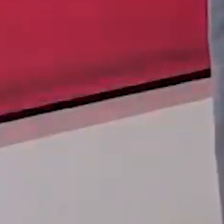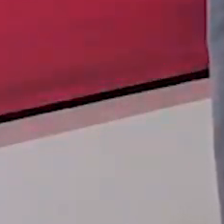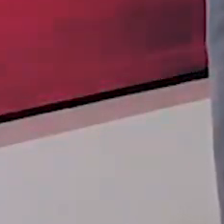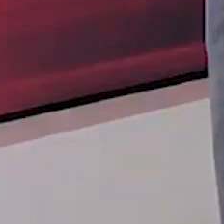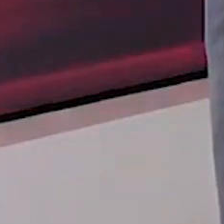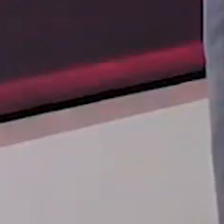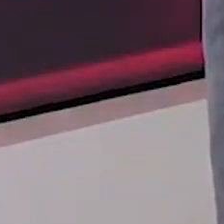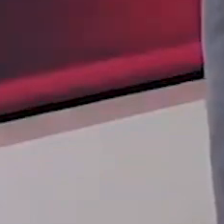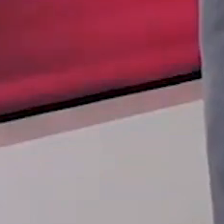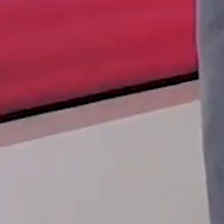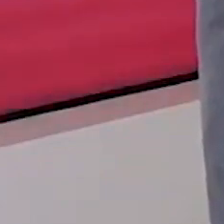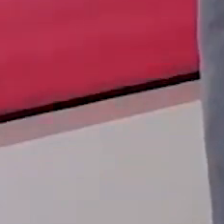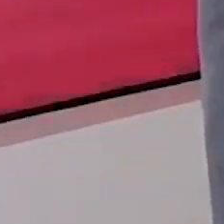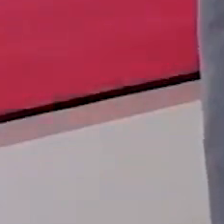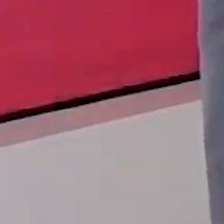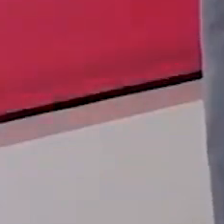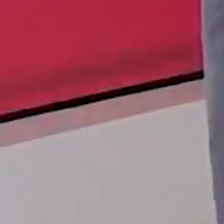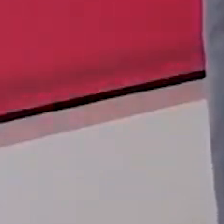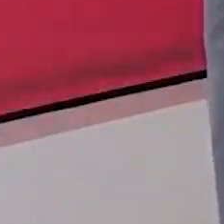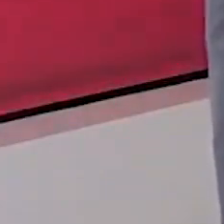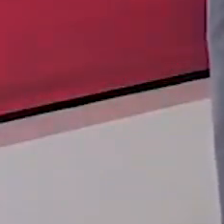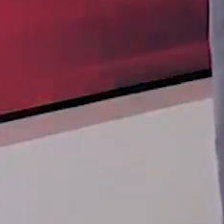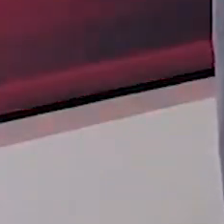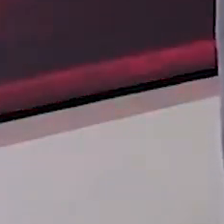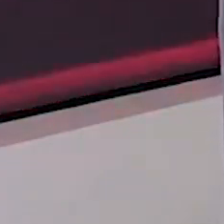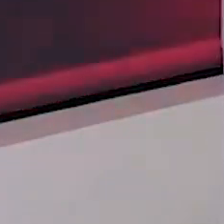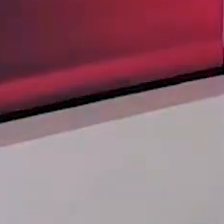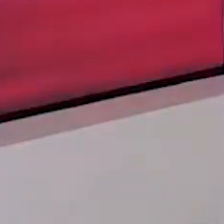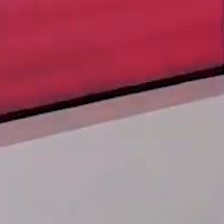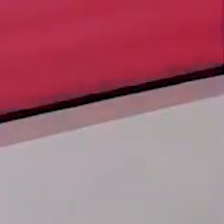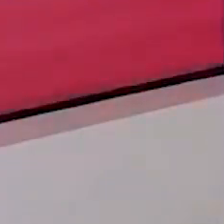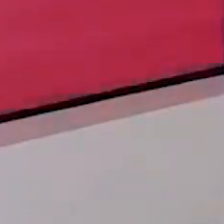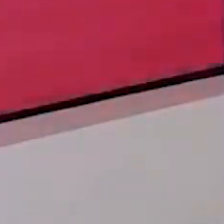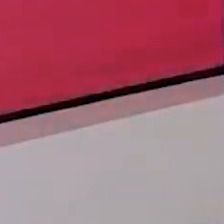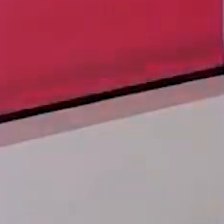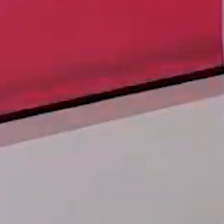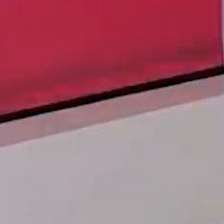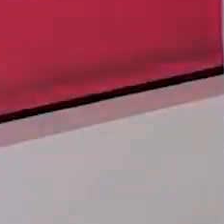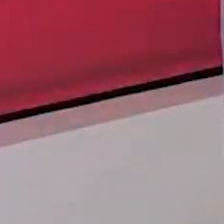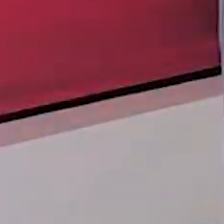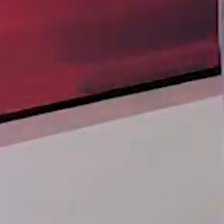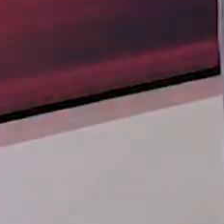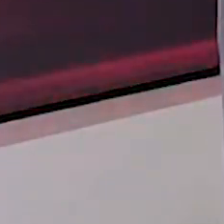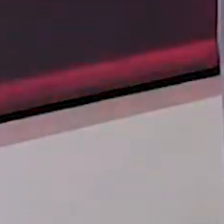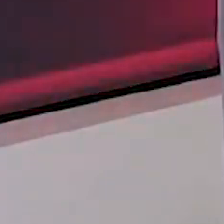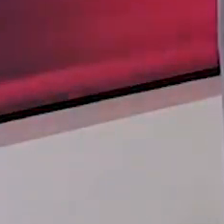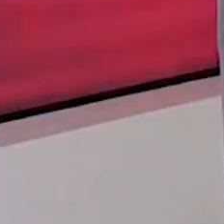kami sa GMA Pinoy TV at sa www.gmanews.tv.